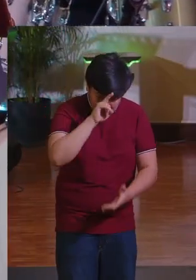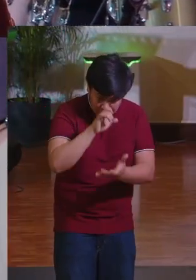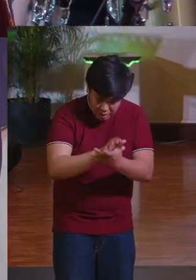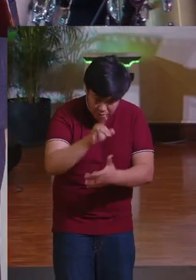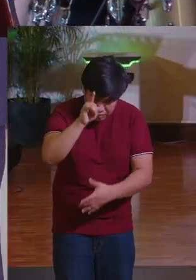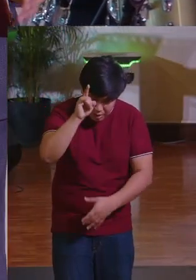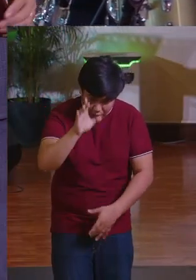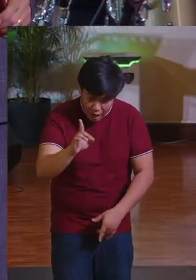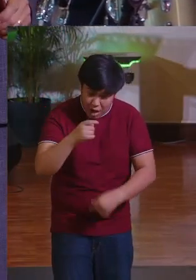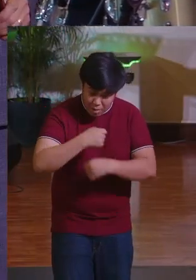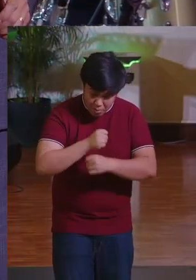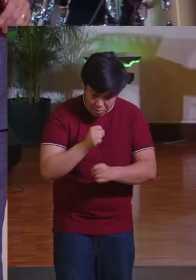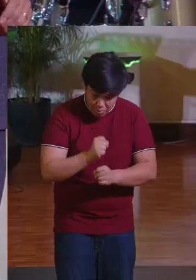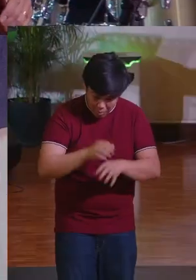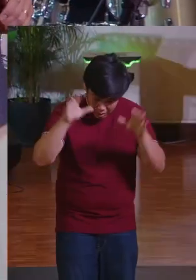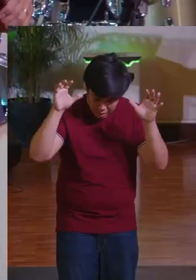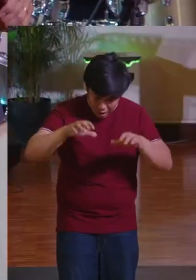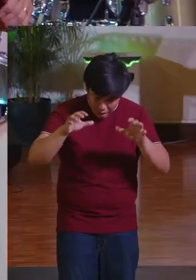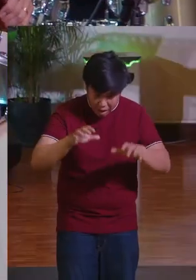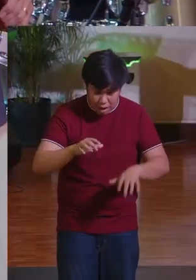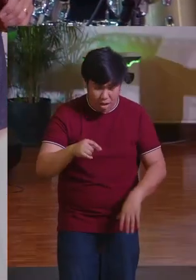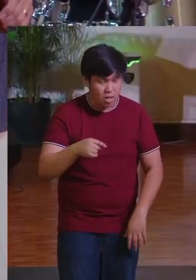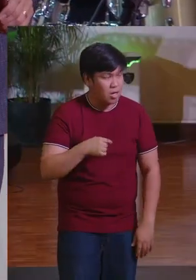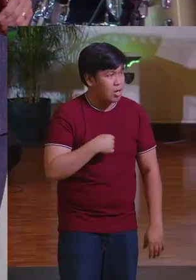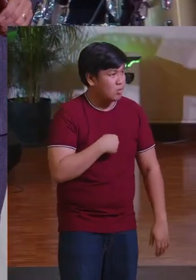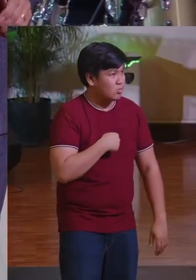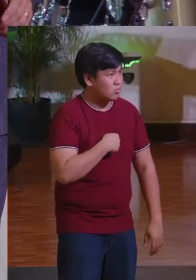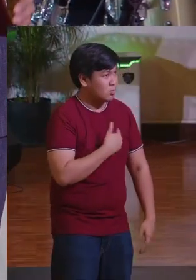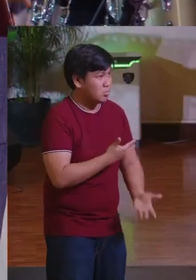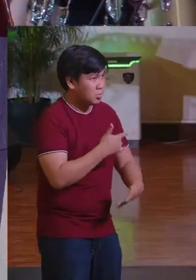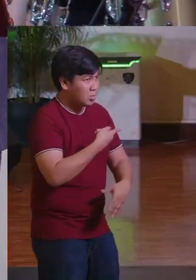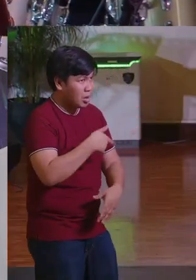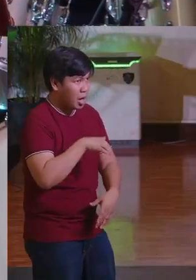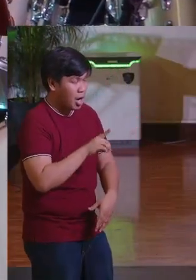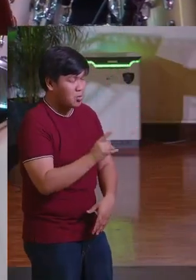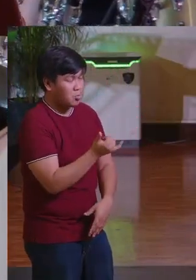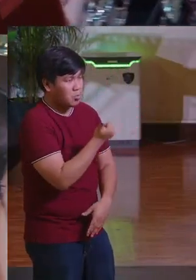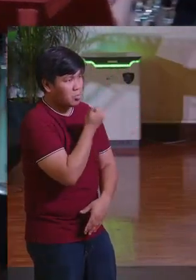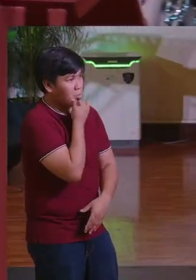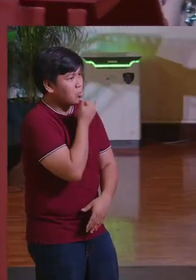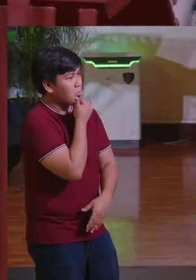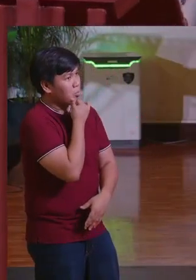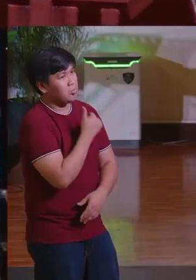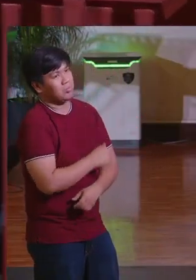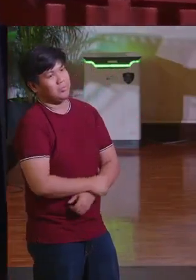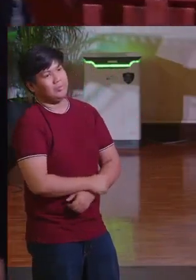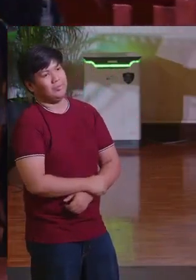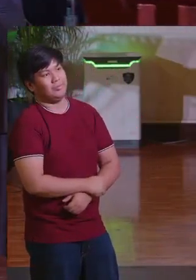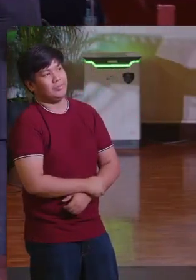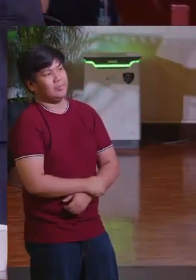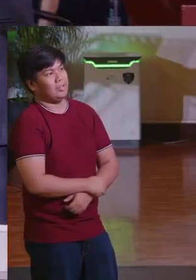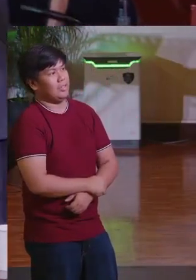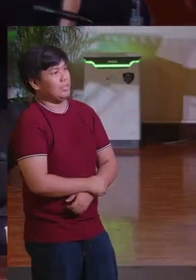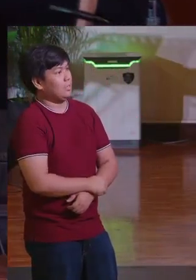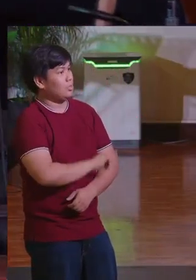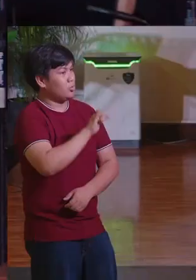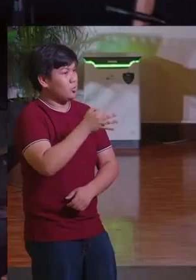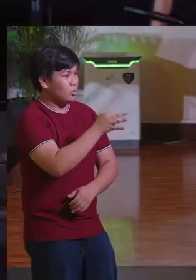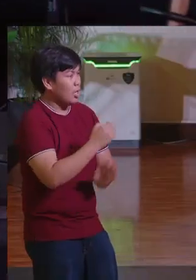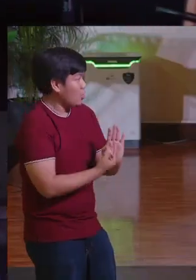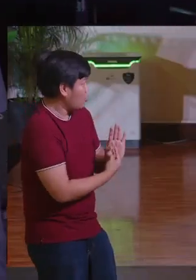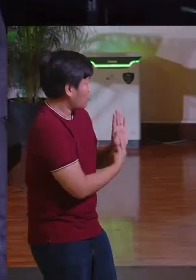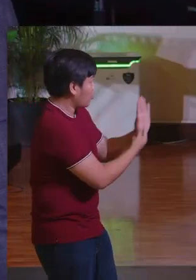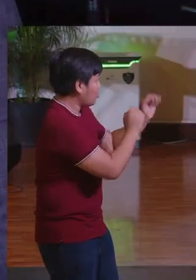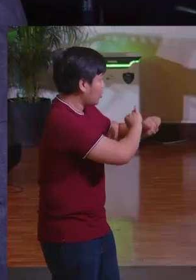Here was a pagan seeing a small light and getting drawn to it. Nasa kadiliman may nakitang liwanag, pupunta sila